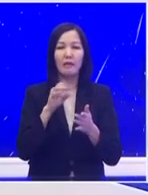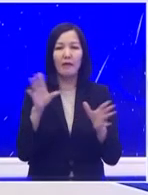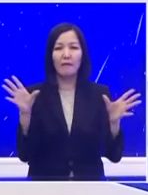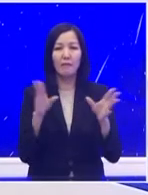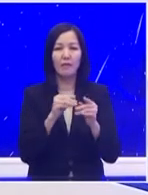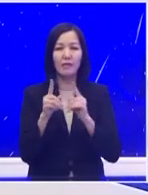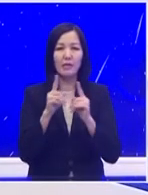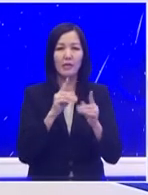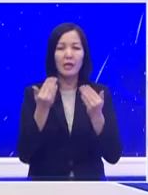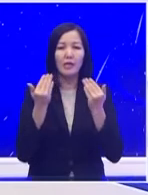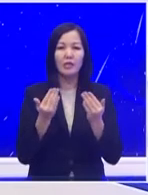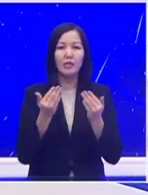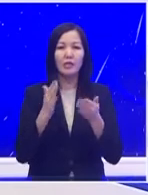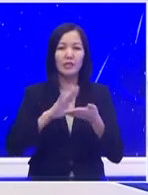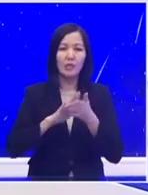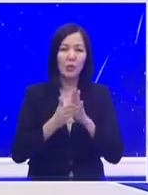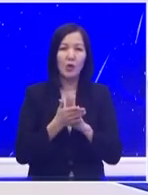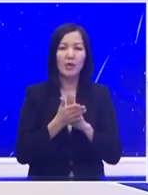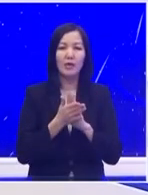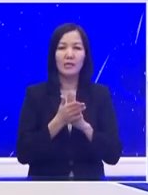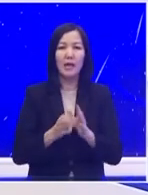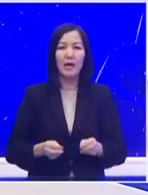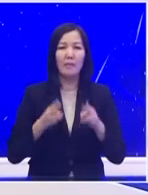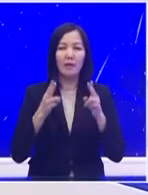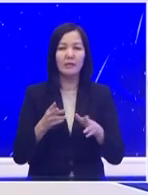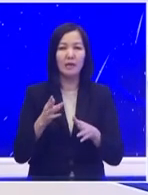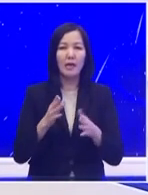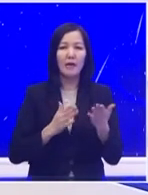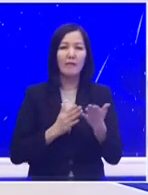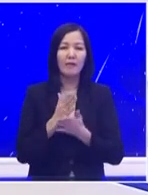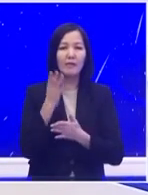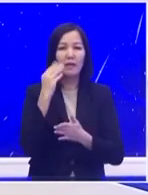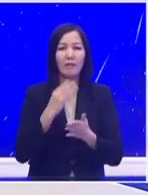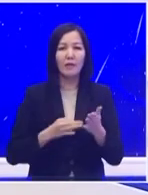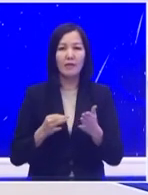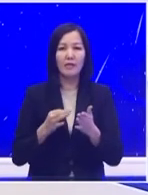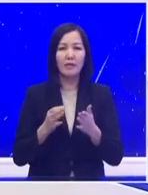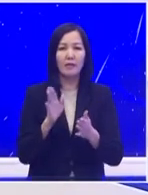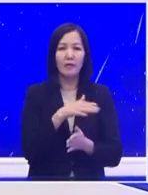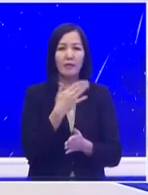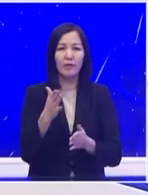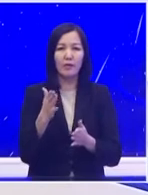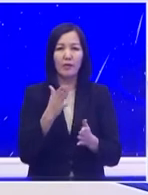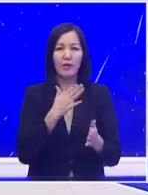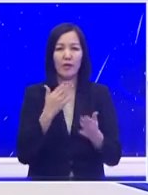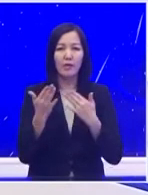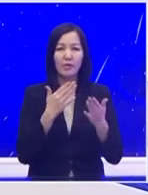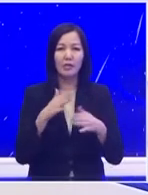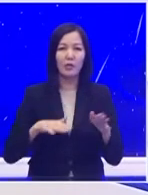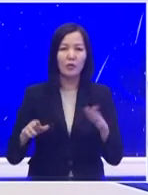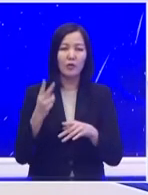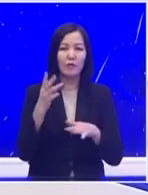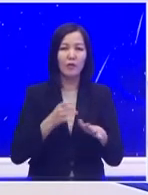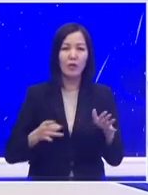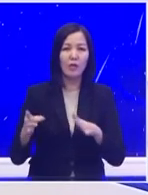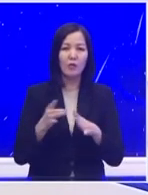о текущей ситуации на блокпостах при выездах из Алматы. Стороны обсудили состояние дел на блокпостах на территории двух